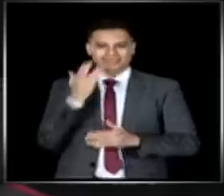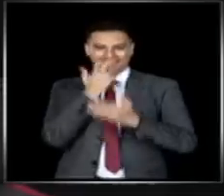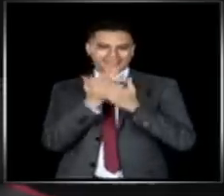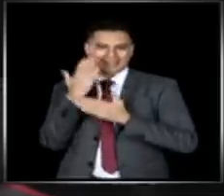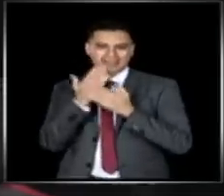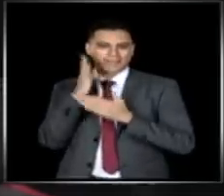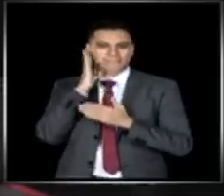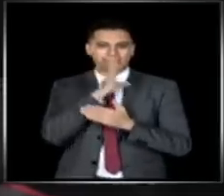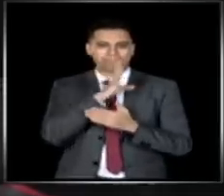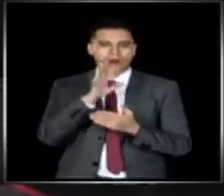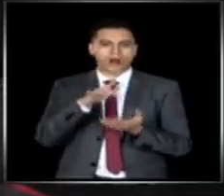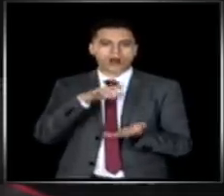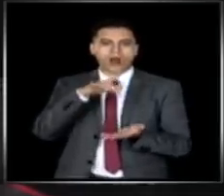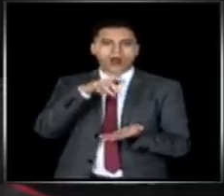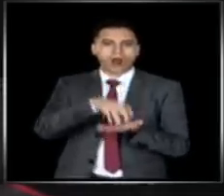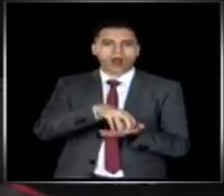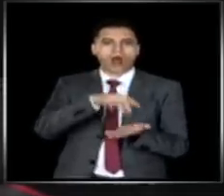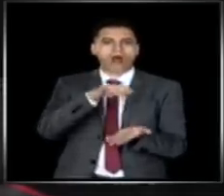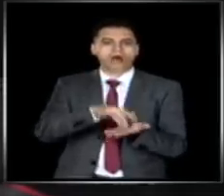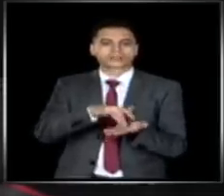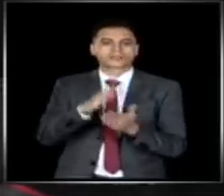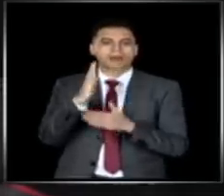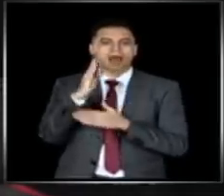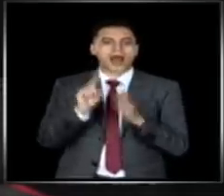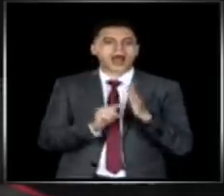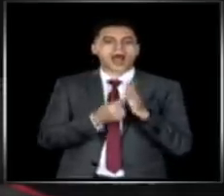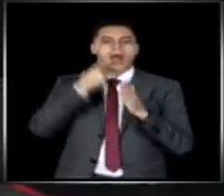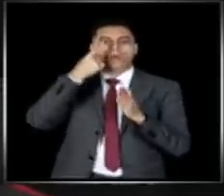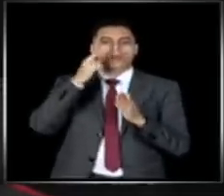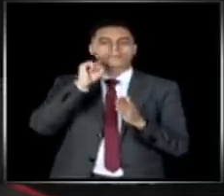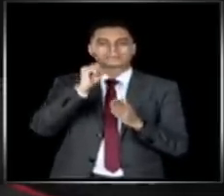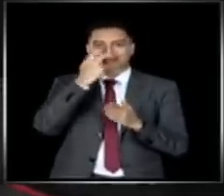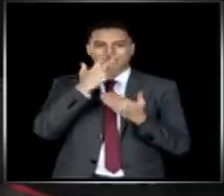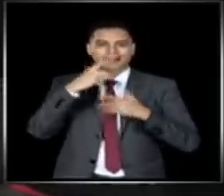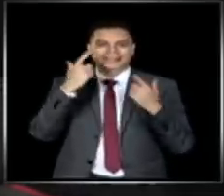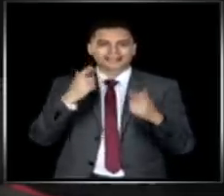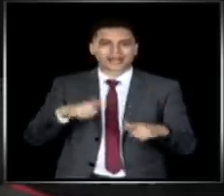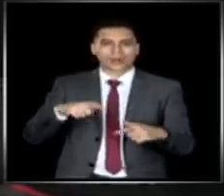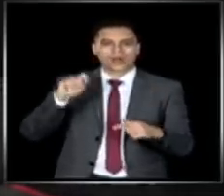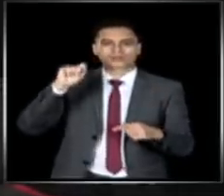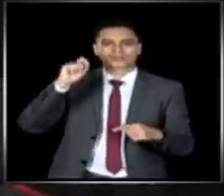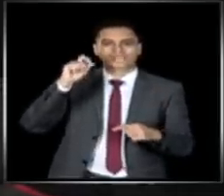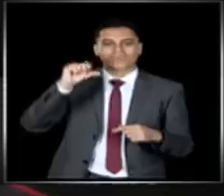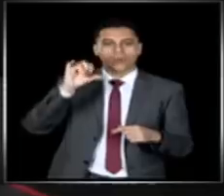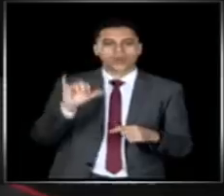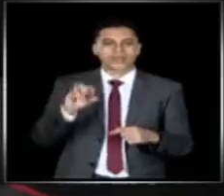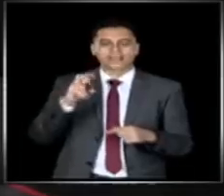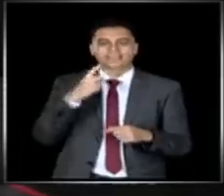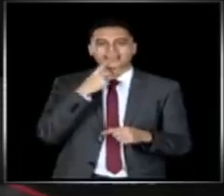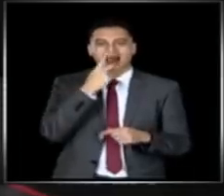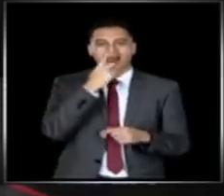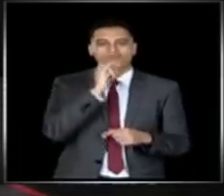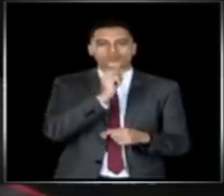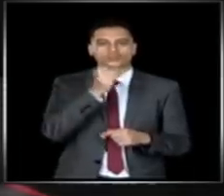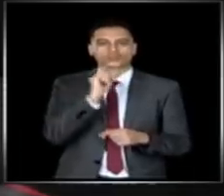تاريخ، ما هي أول عاصمة للدولة الصفوية عام